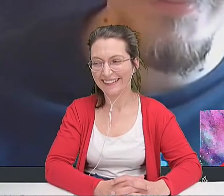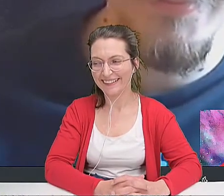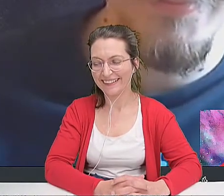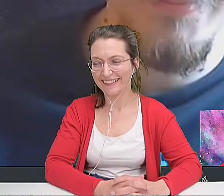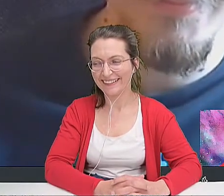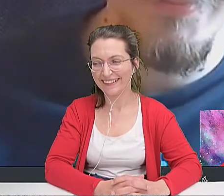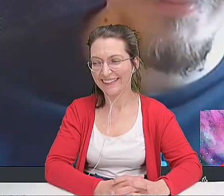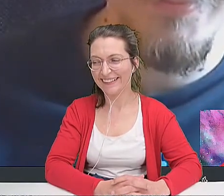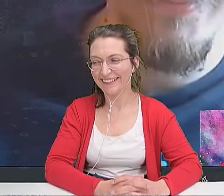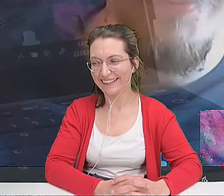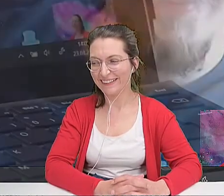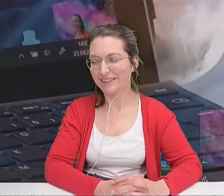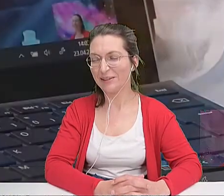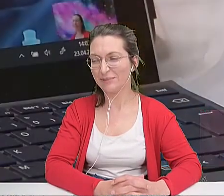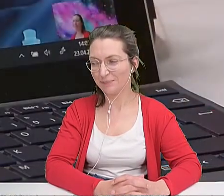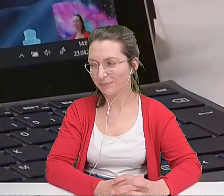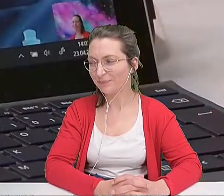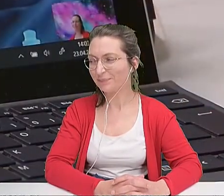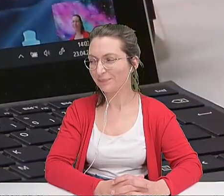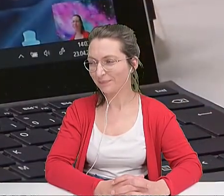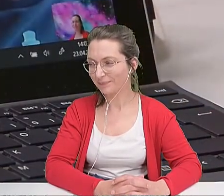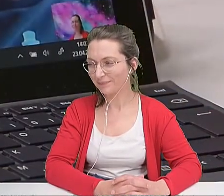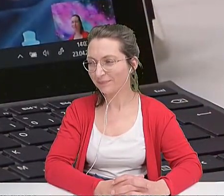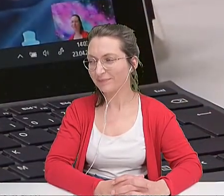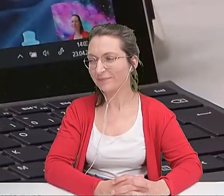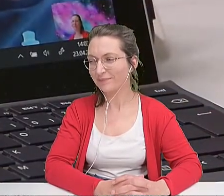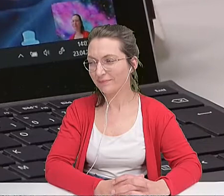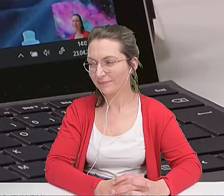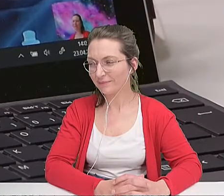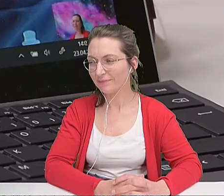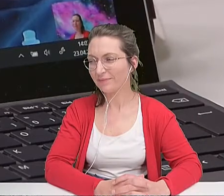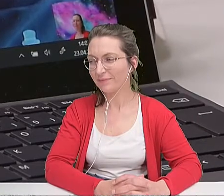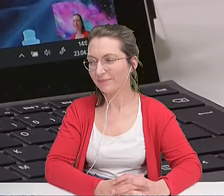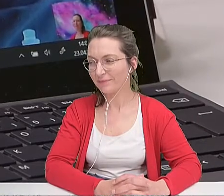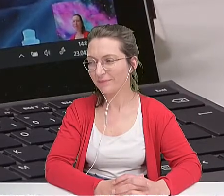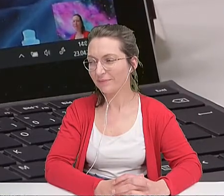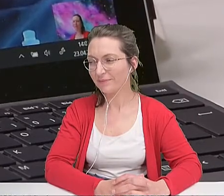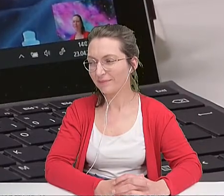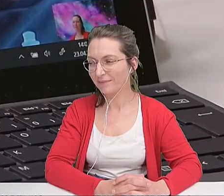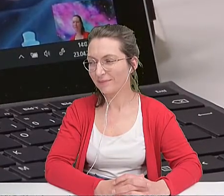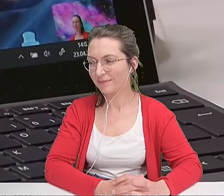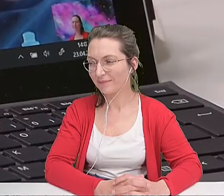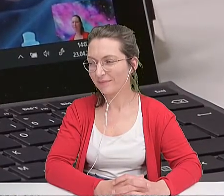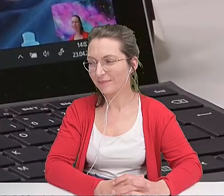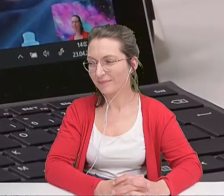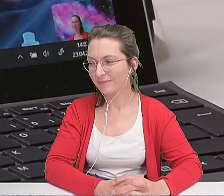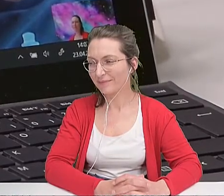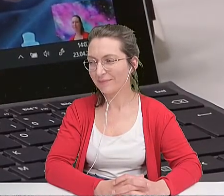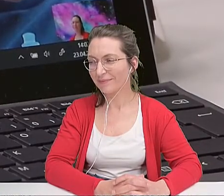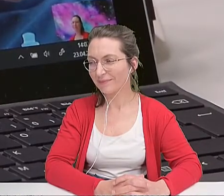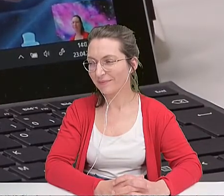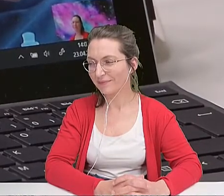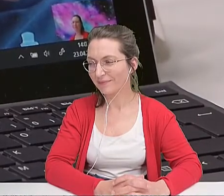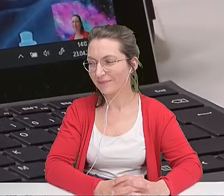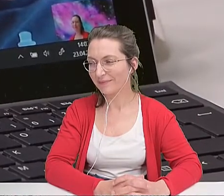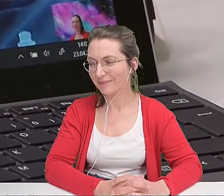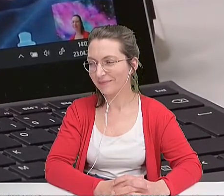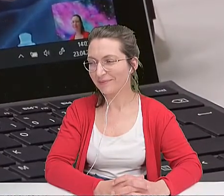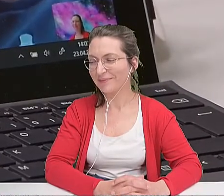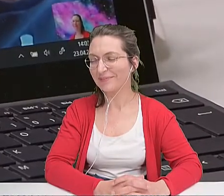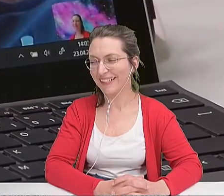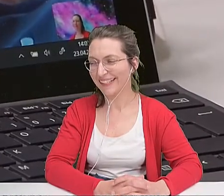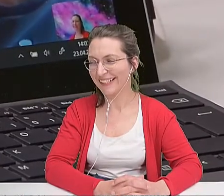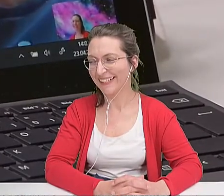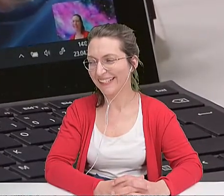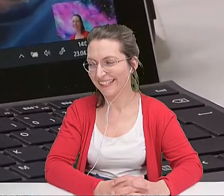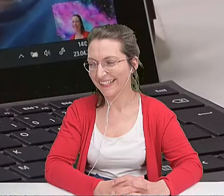Alle anderen sind nämlich im Homeoffice, was ja auch gut so ist in diesen Zeiten. Dafür ist es jetzt auch hier leer. Ich habe kein Problem, Abstand